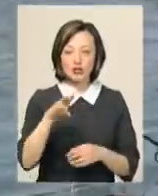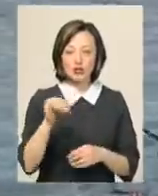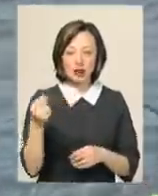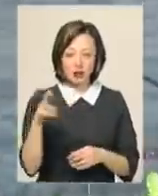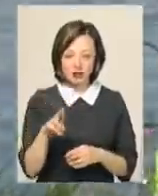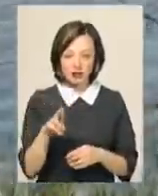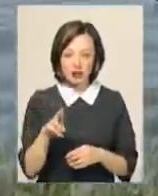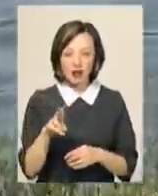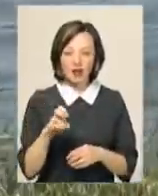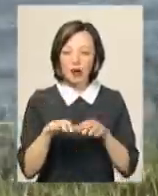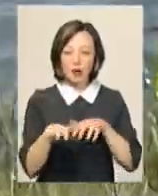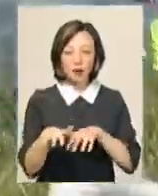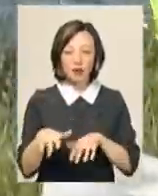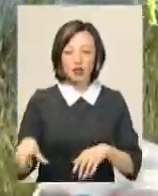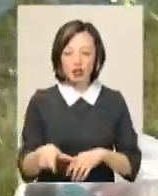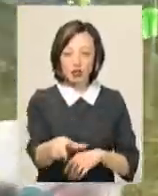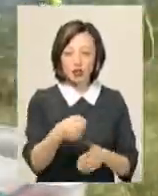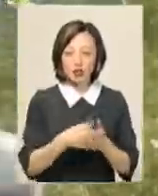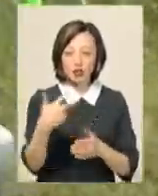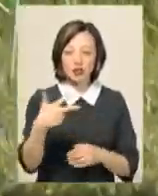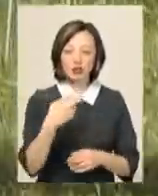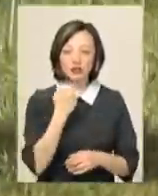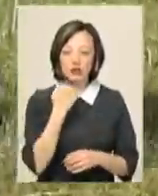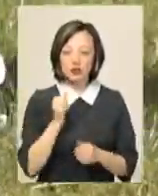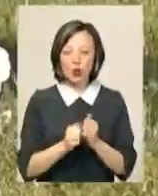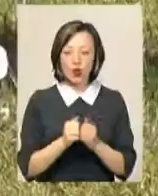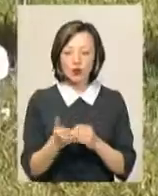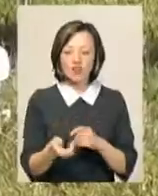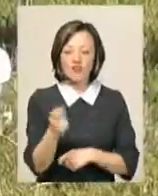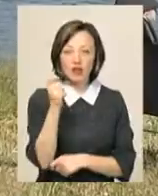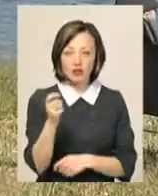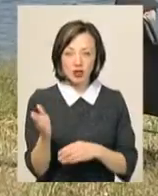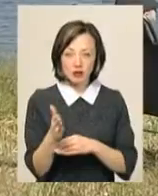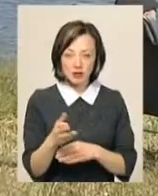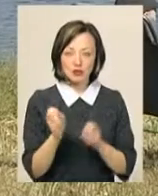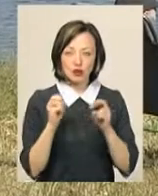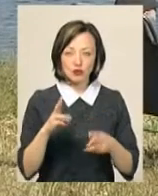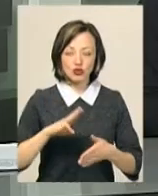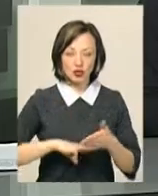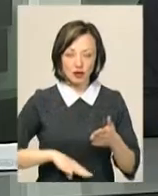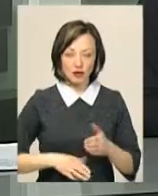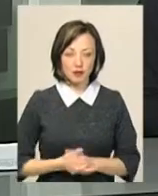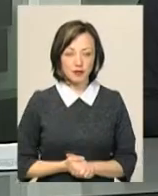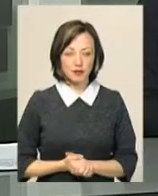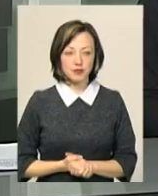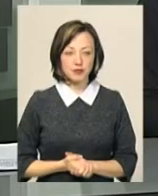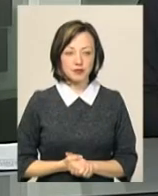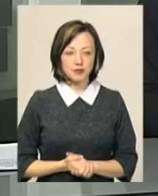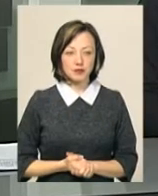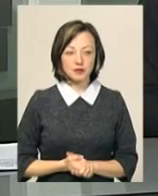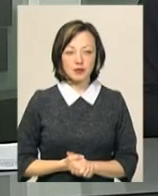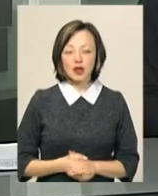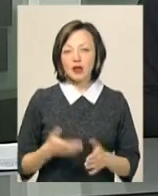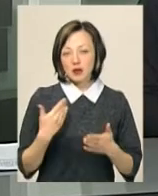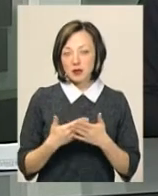на непроточних водоймах – до 30 червня. За кожну виловлену у період нересту рибину загрожує штраф, наголошують в Держрибагенції.